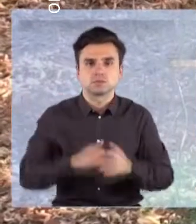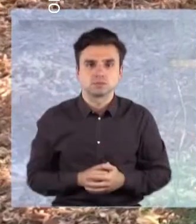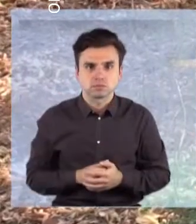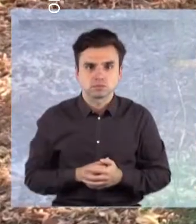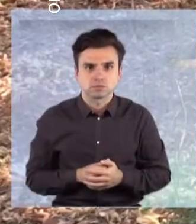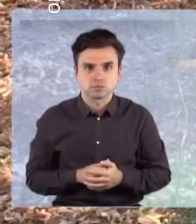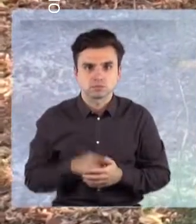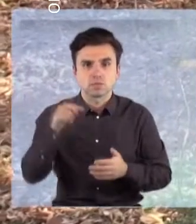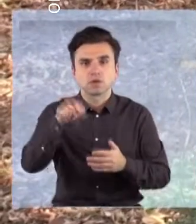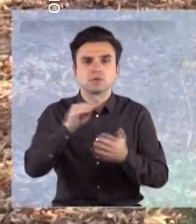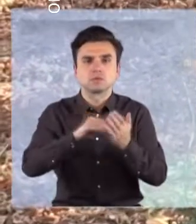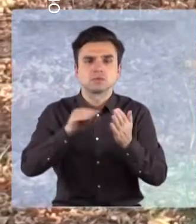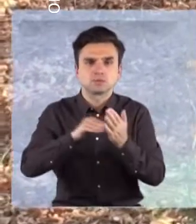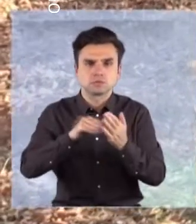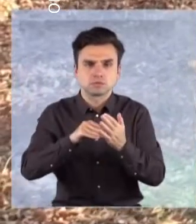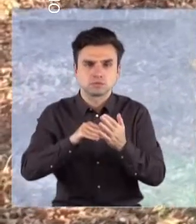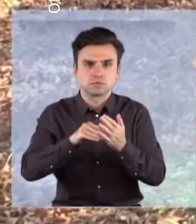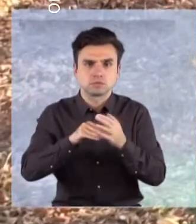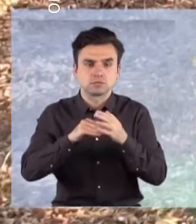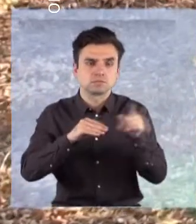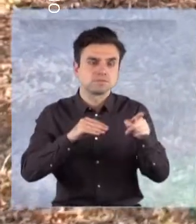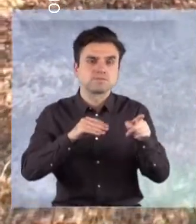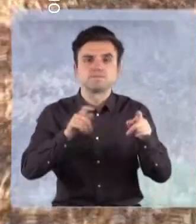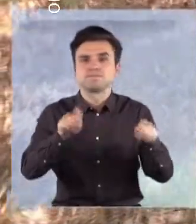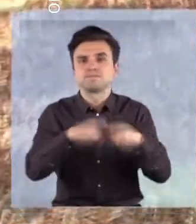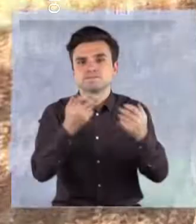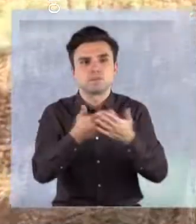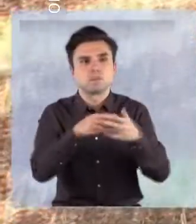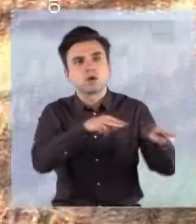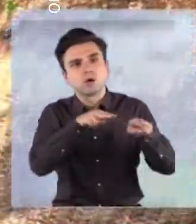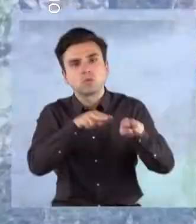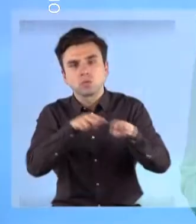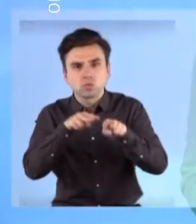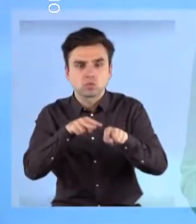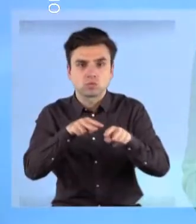був Аркан, Олена Трунова, Віктор Зубченко, Перший міський.